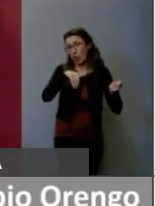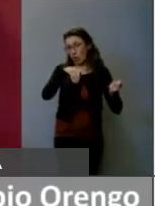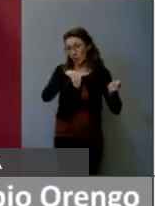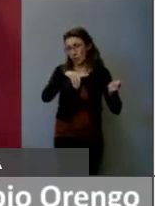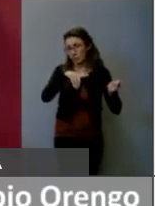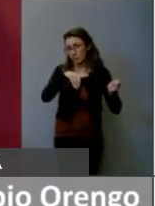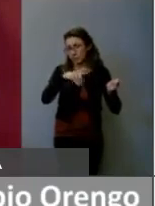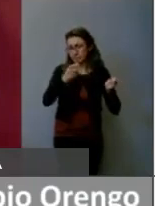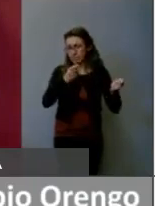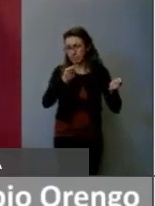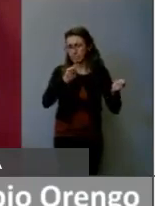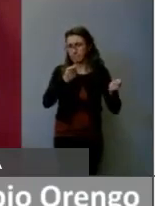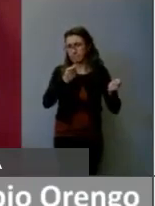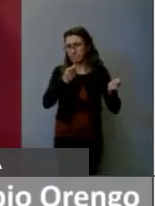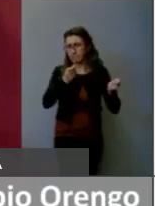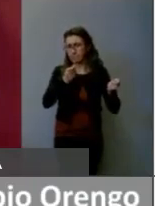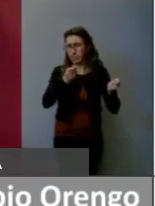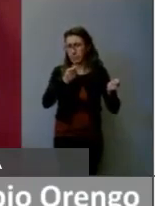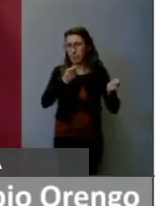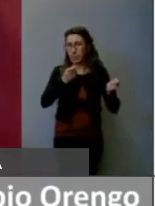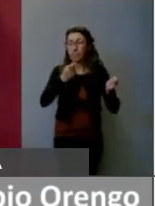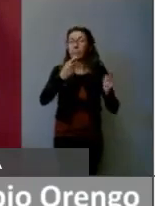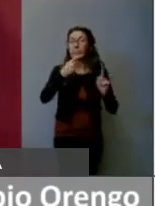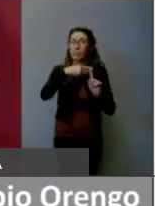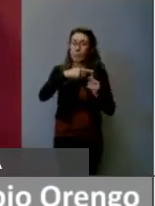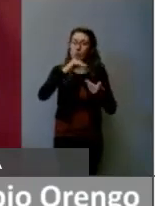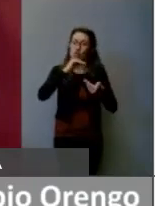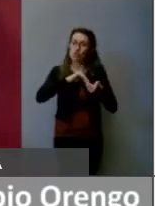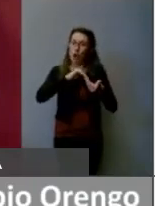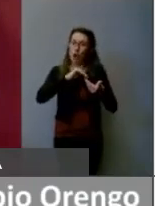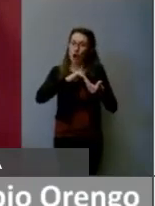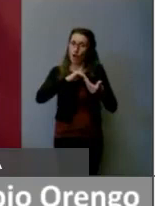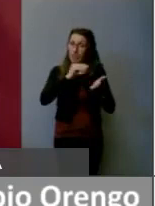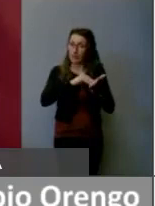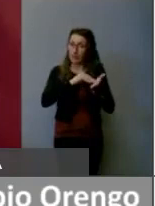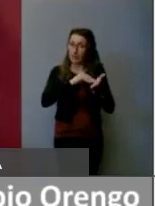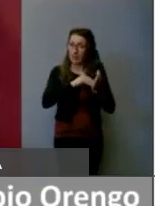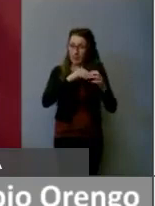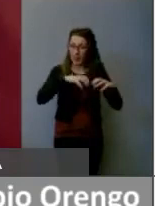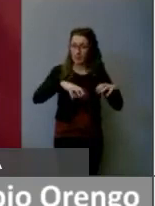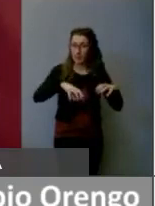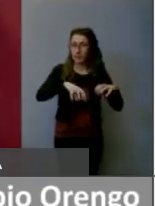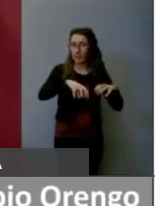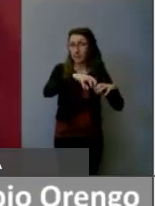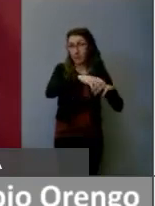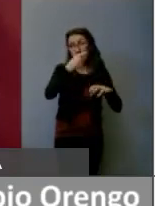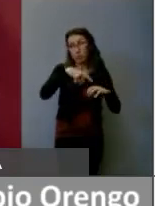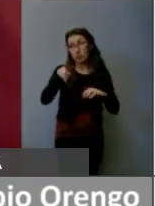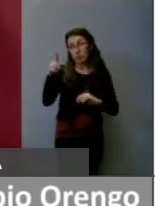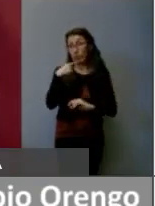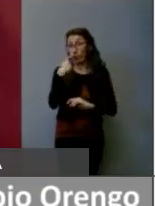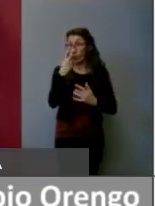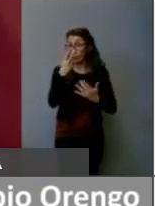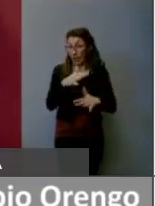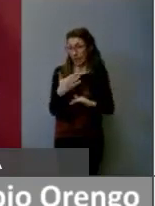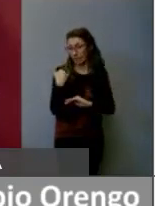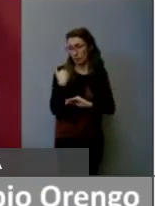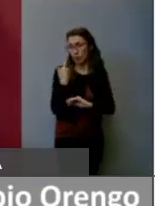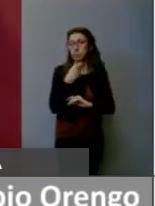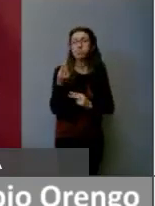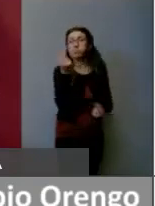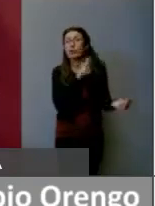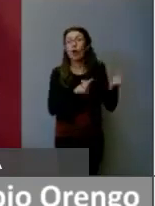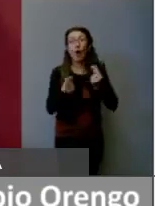direzioni, con anche le società partecipate, perché come lei ben ha detto i progetti sono molti